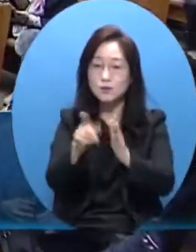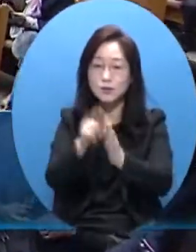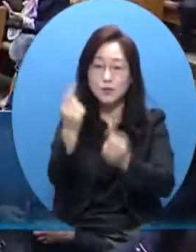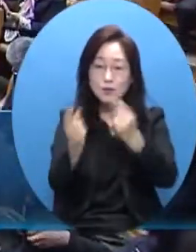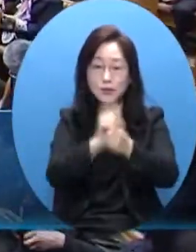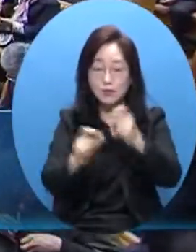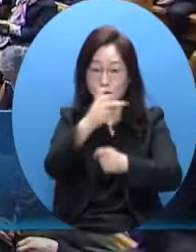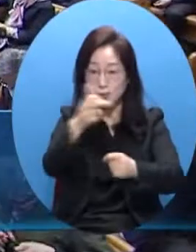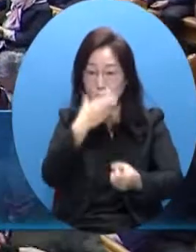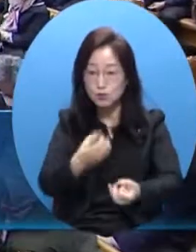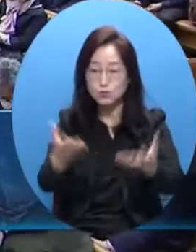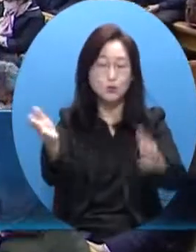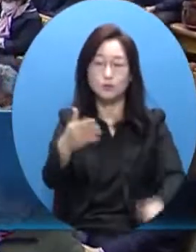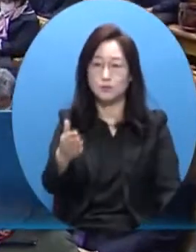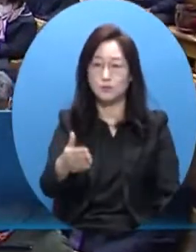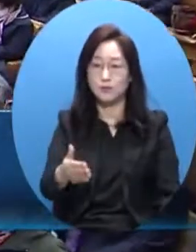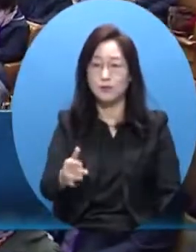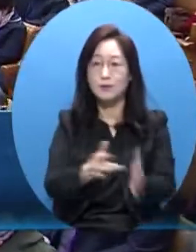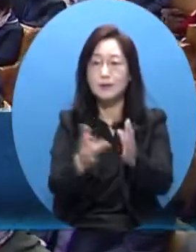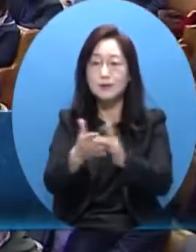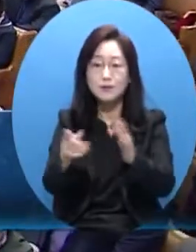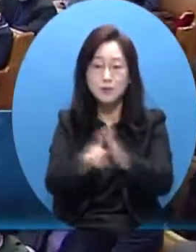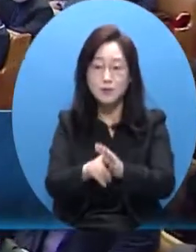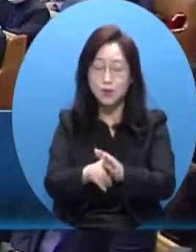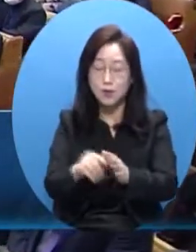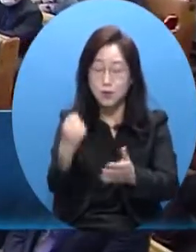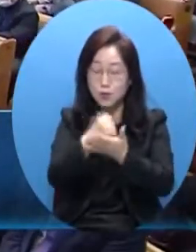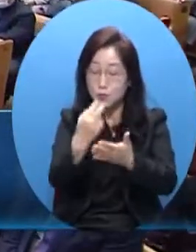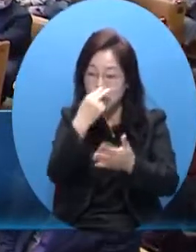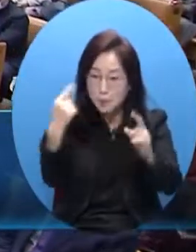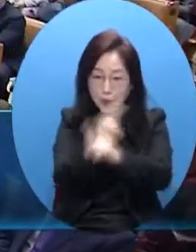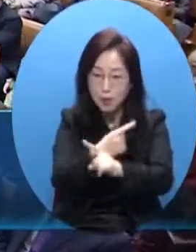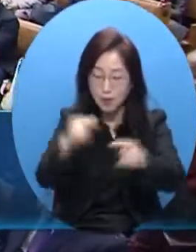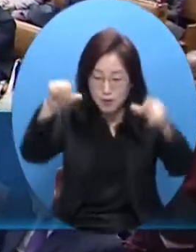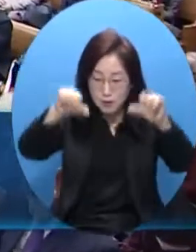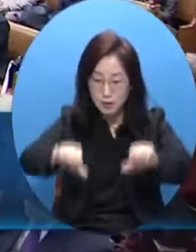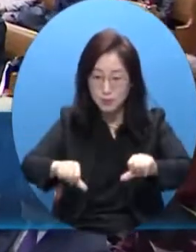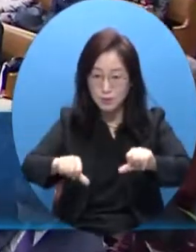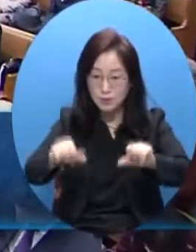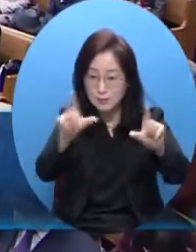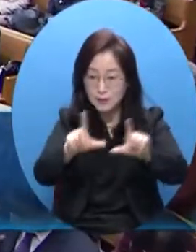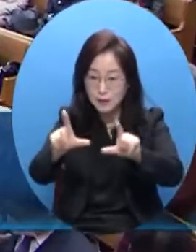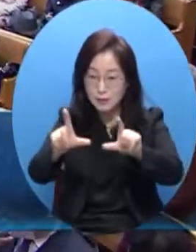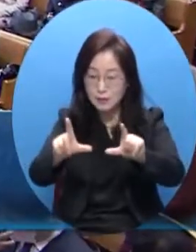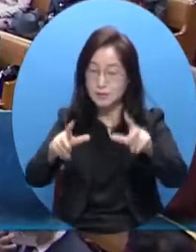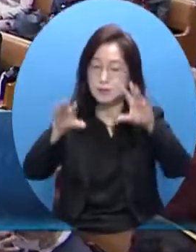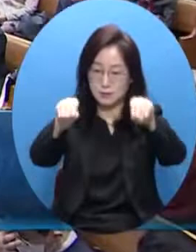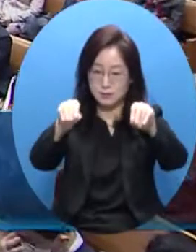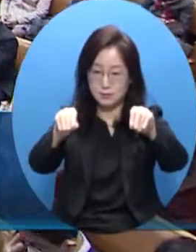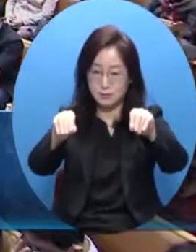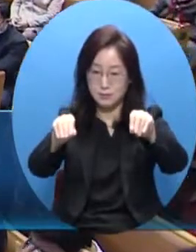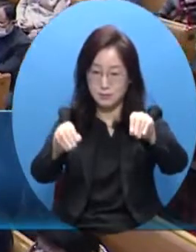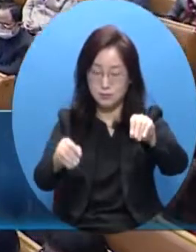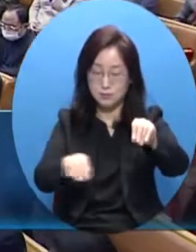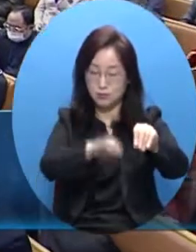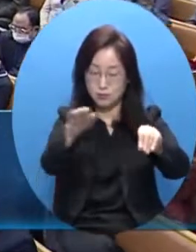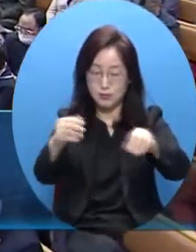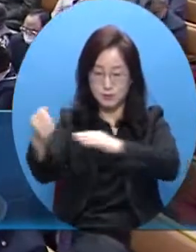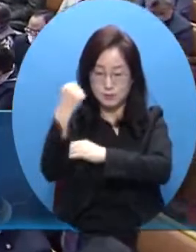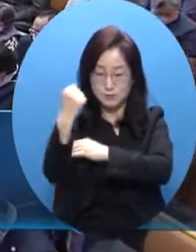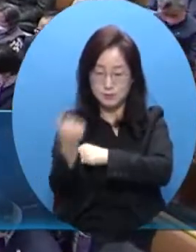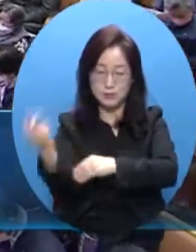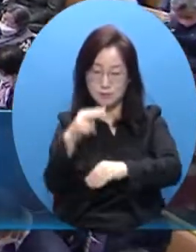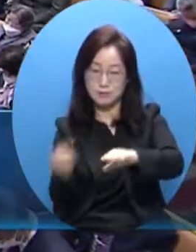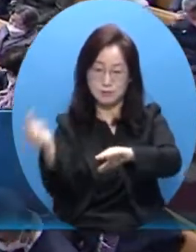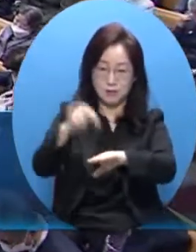없습니다. 예수를 믿고 여러분의 운명이 바뀌어지고 절망과 저주의 삶에서 이제 일어나 걷게 되는 은혜가 있게 되기를 바랍니다. 오늘